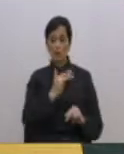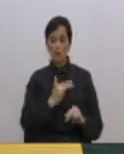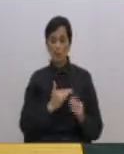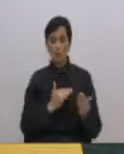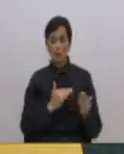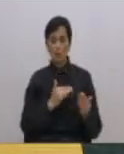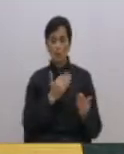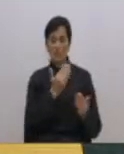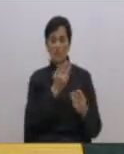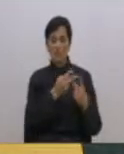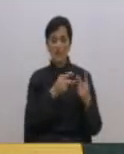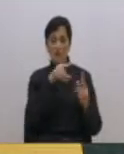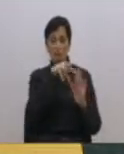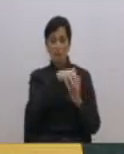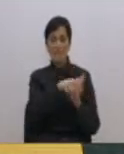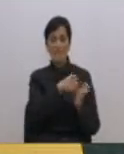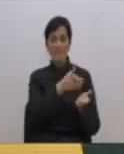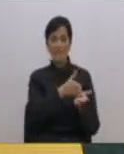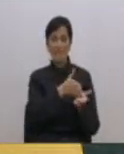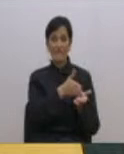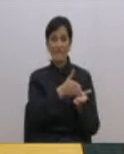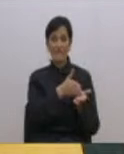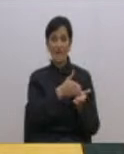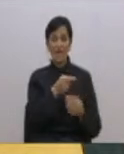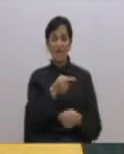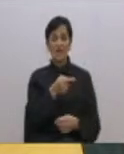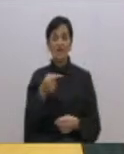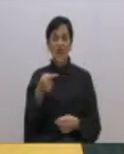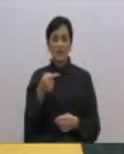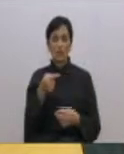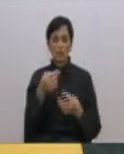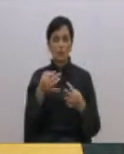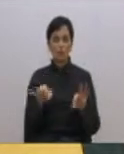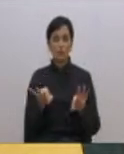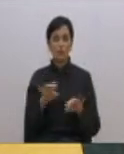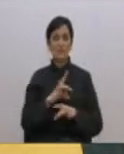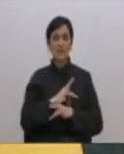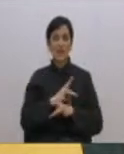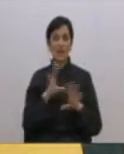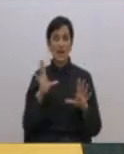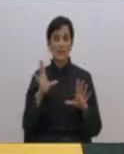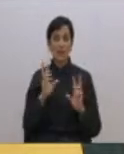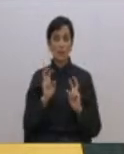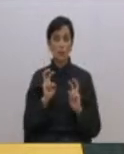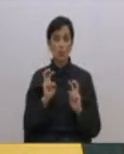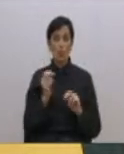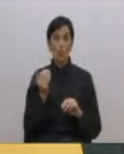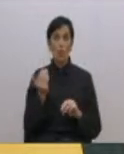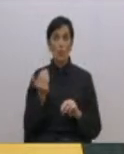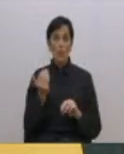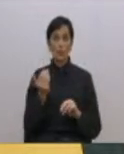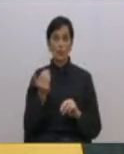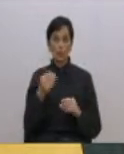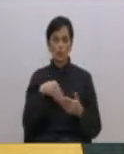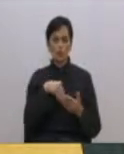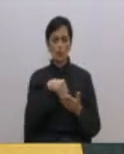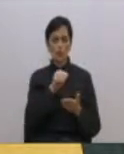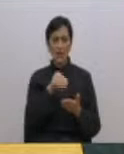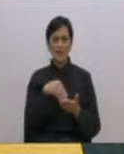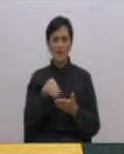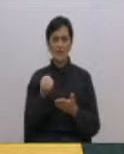მენიუ დაწესებულებას აქვს და გამონაკლისი ეშვება სადღესასწაულოდ, მაგრამ რა თქმა უნდა შეიძინა